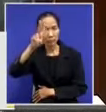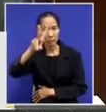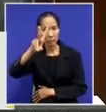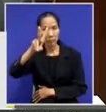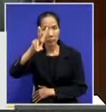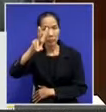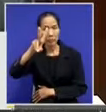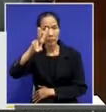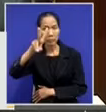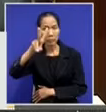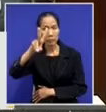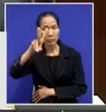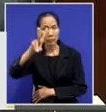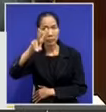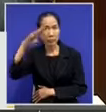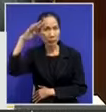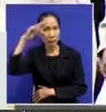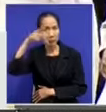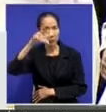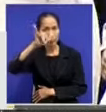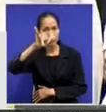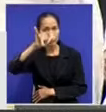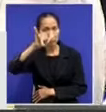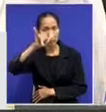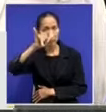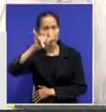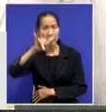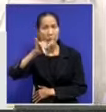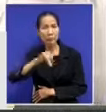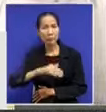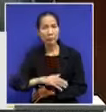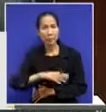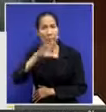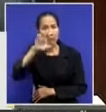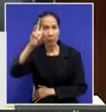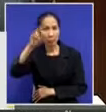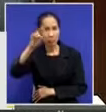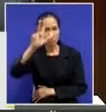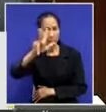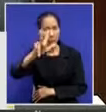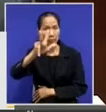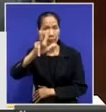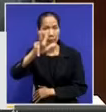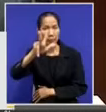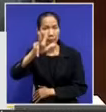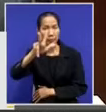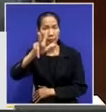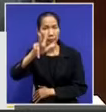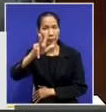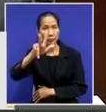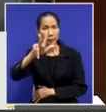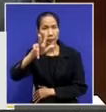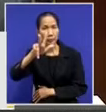สนองเทพอักษรณรงค ์พลเอกประยุทธ์จันโอชาครับ 563พลเอกสนั่นมะเริงสิท